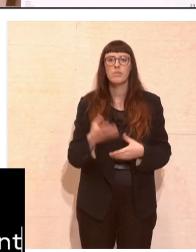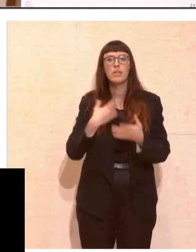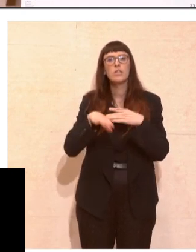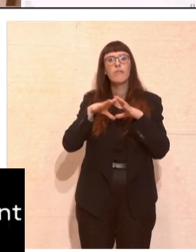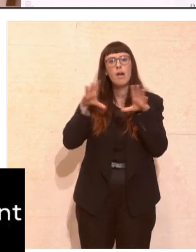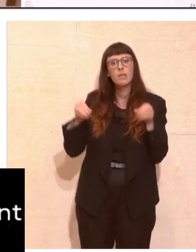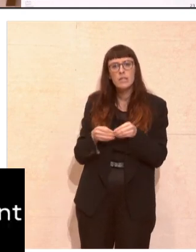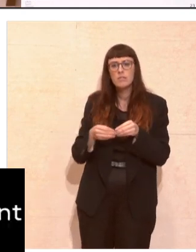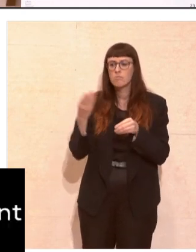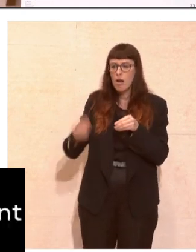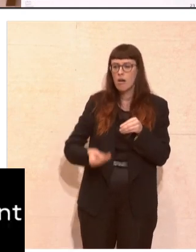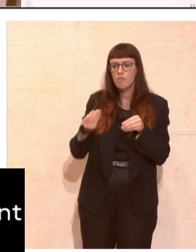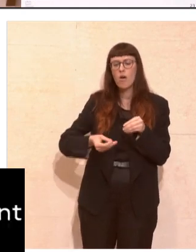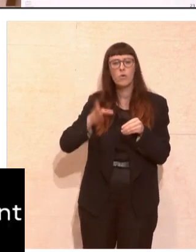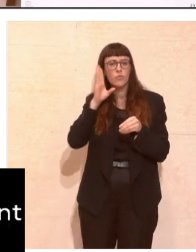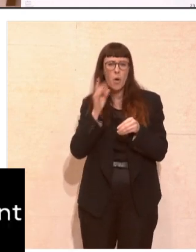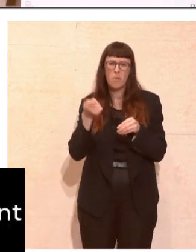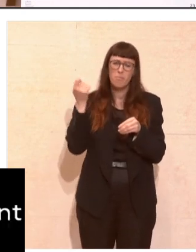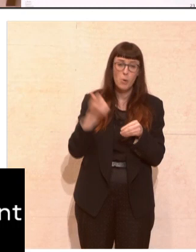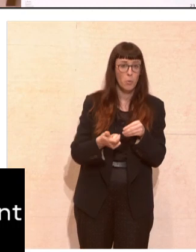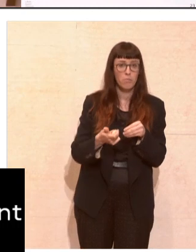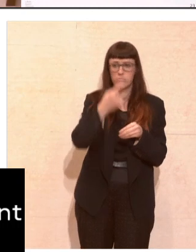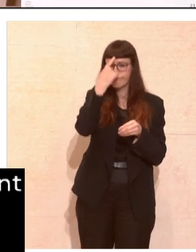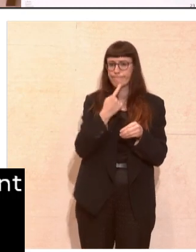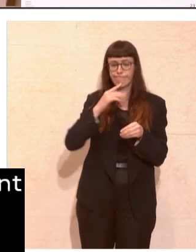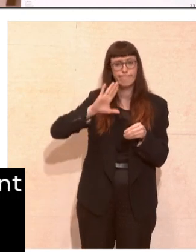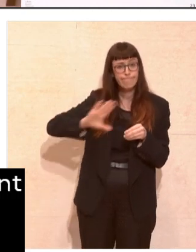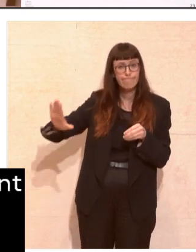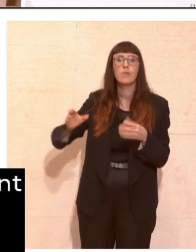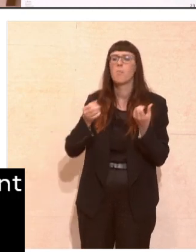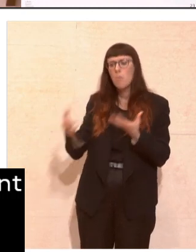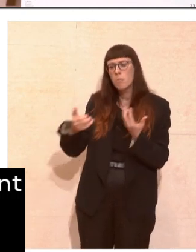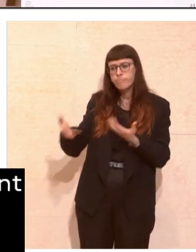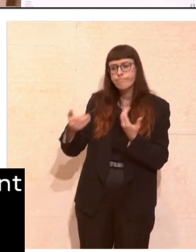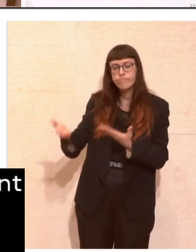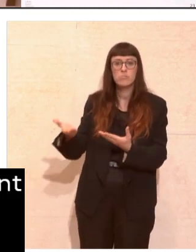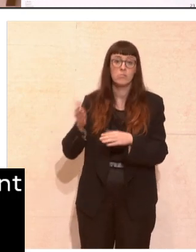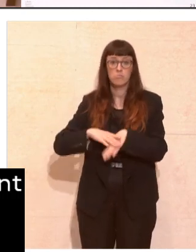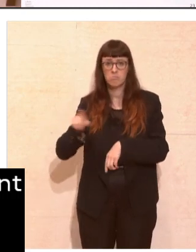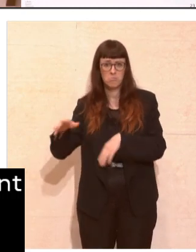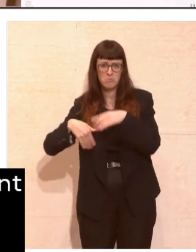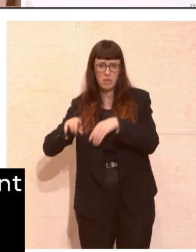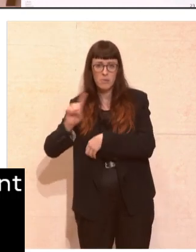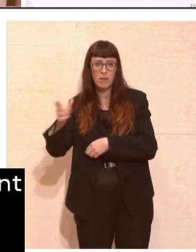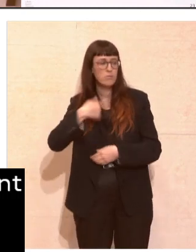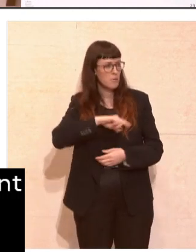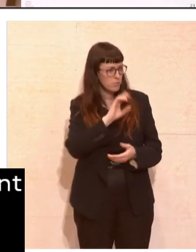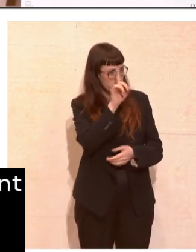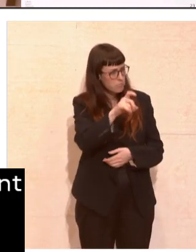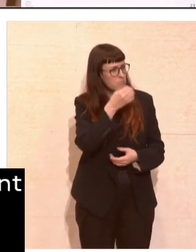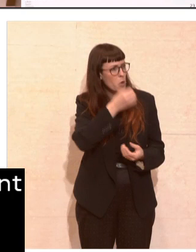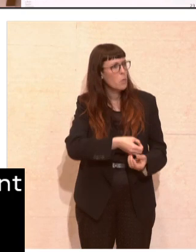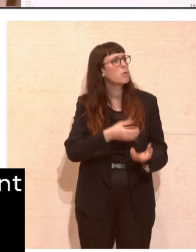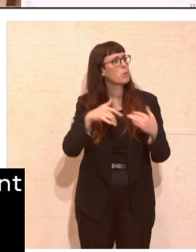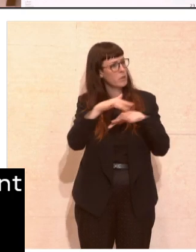conditions qu'on leur suggère et ça ne fonctionne pas. Donc, juste de leur exprimer, est-ce que vous mettez les conditions nécessaires? Oui, bien, vous êtes un bon